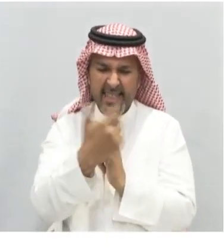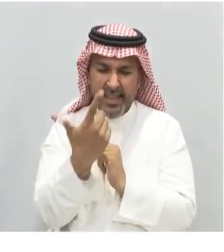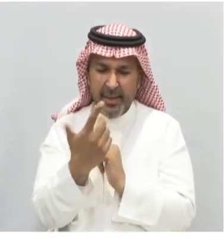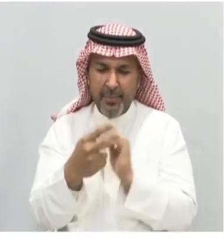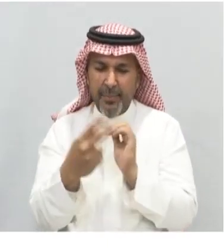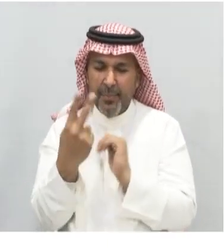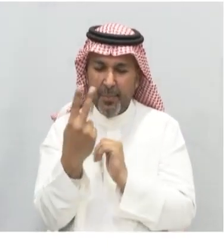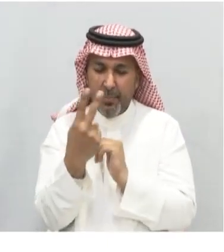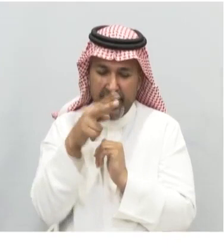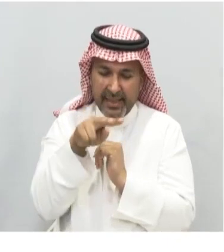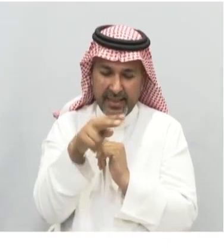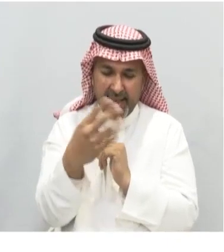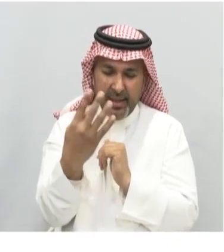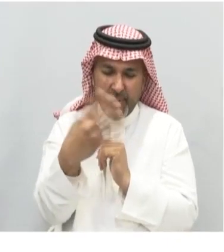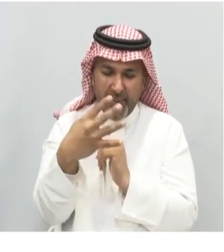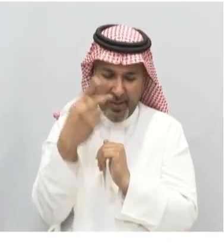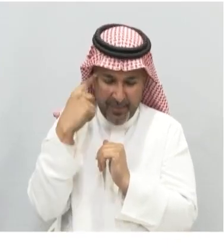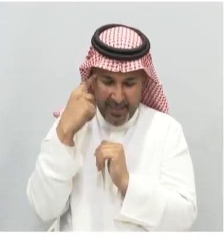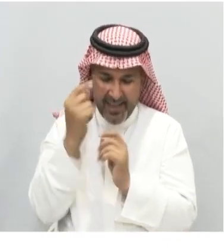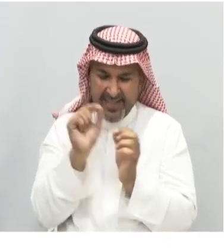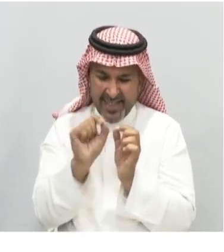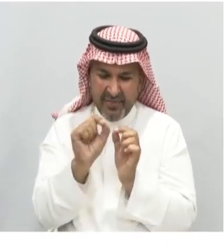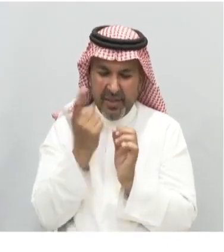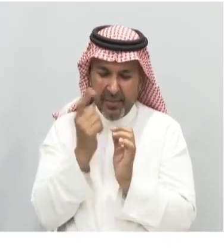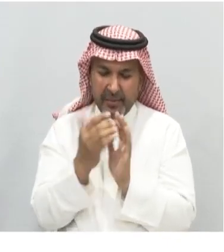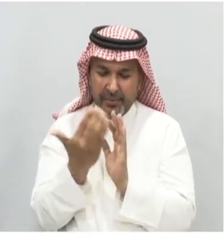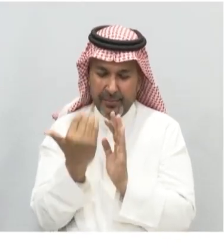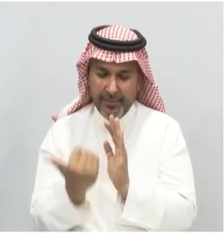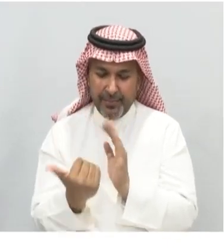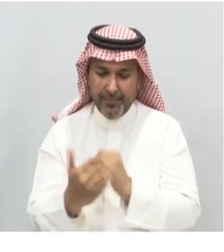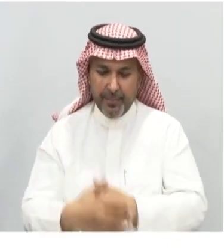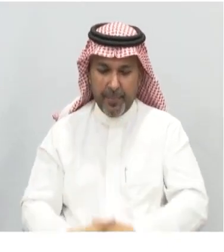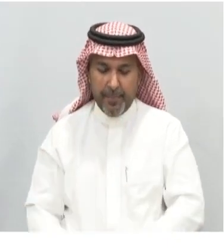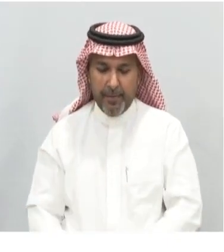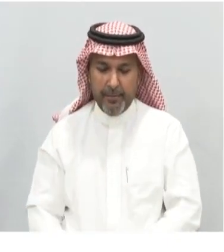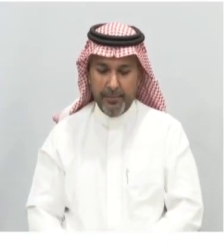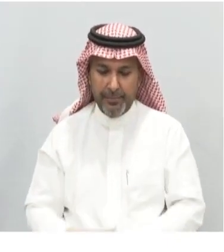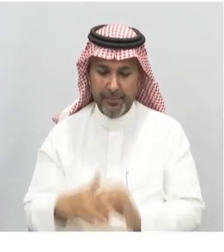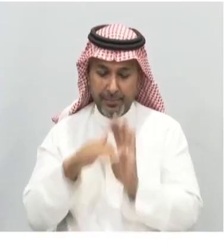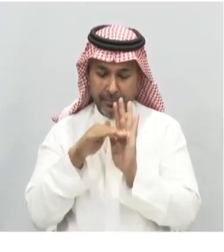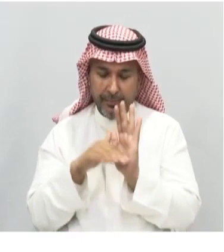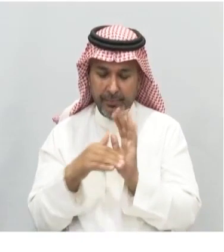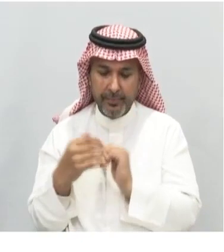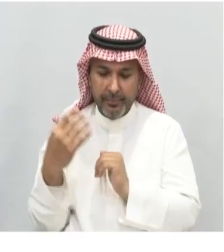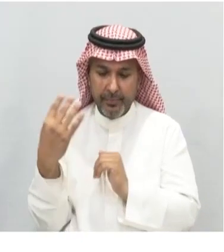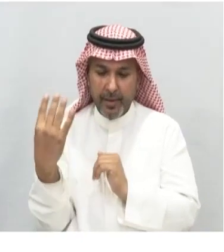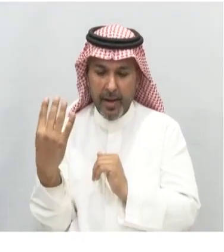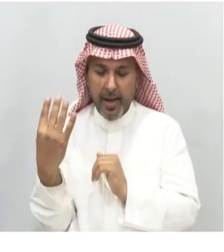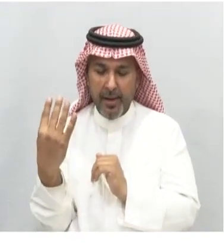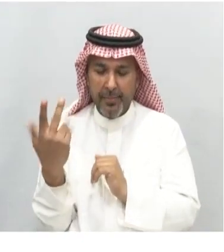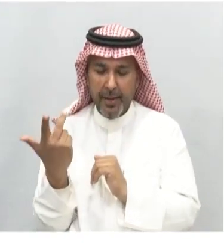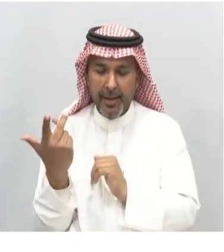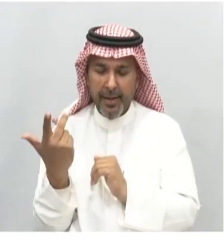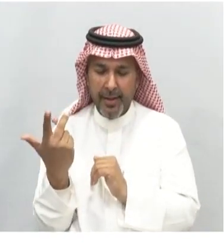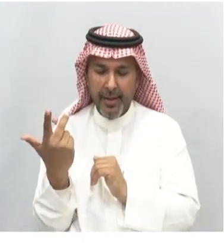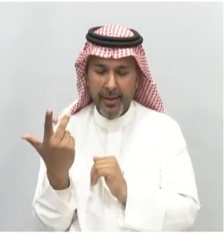لان حقيقه الضرب الاساسيه 4 ض 6 24 وهنا صفر فاض فنا الصفر فكان الناتج 240 واستطيع ان